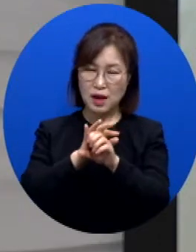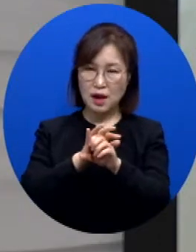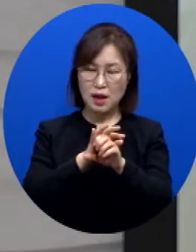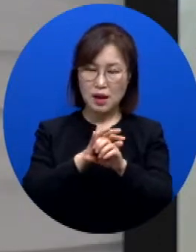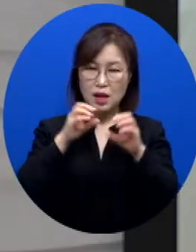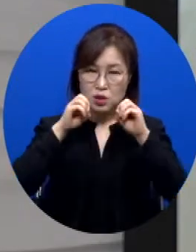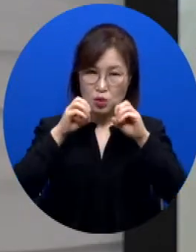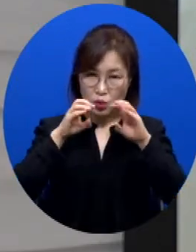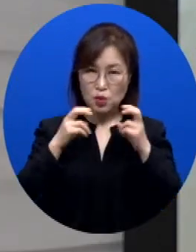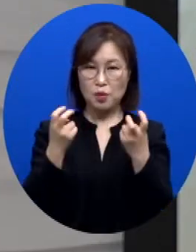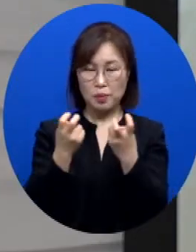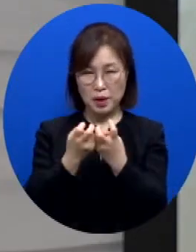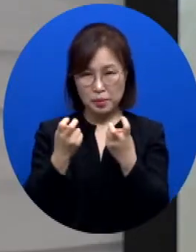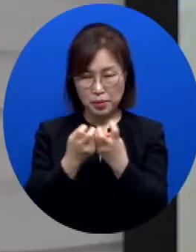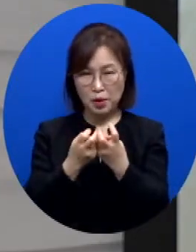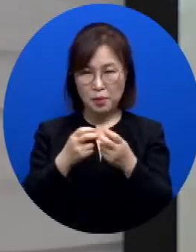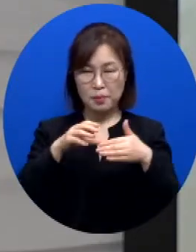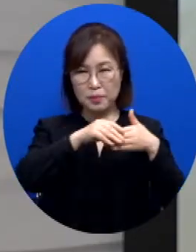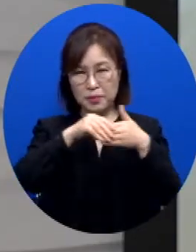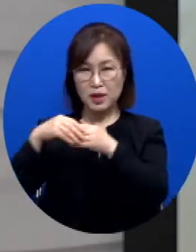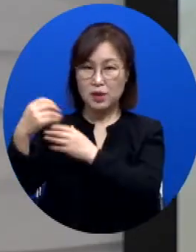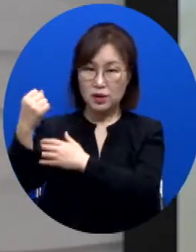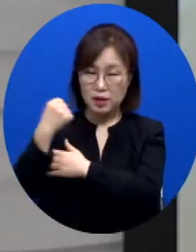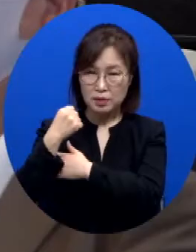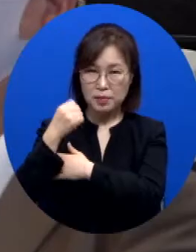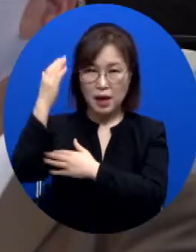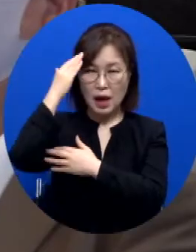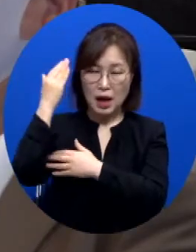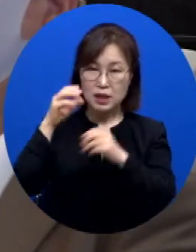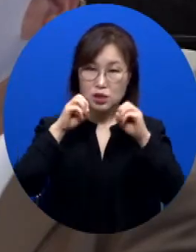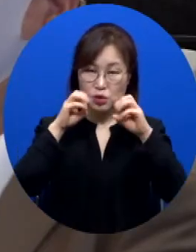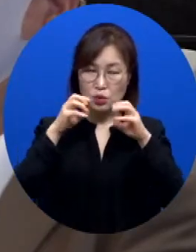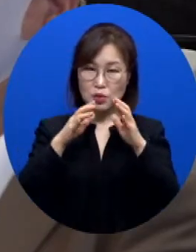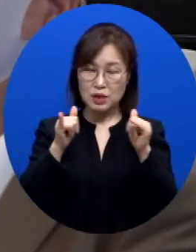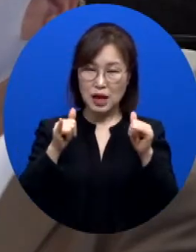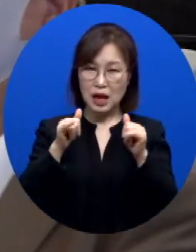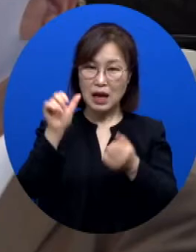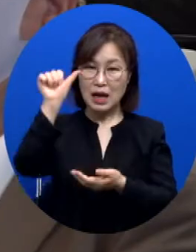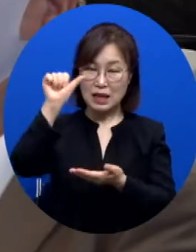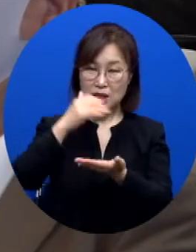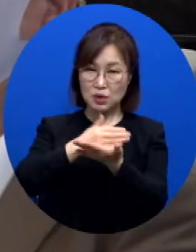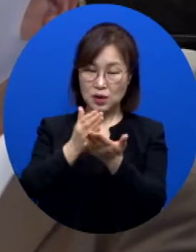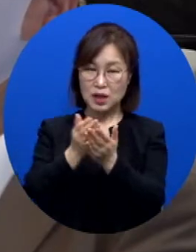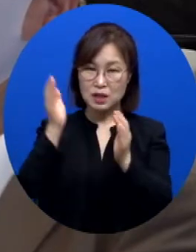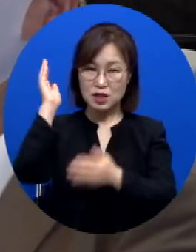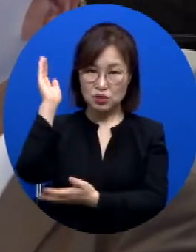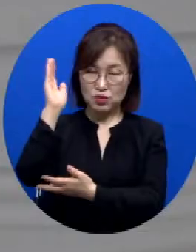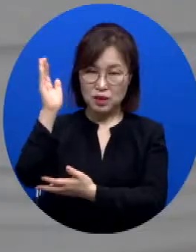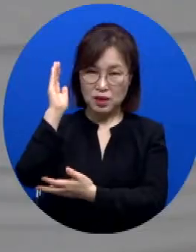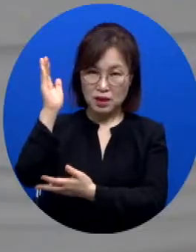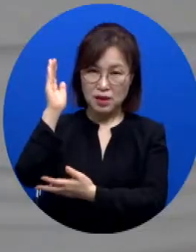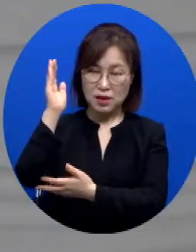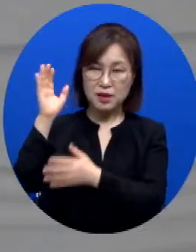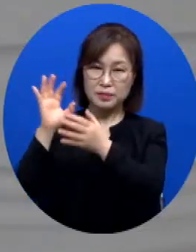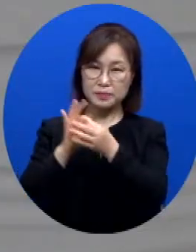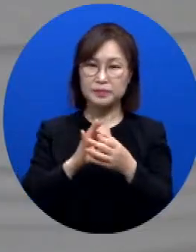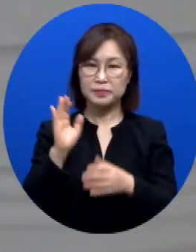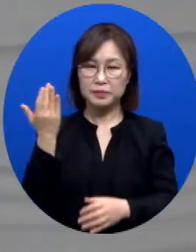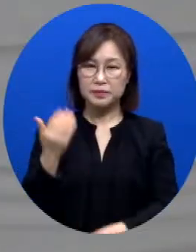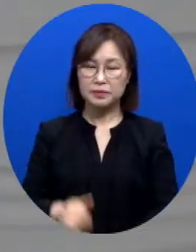선교 전략, 선교적 리더십, 한인 선교 등 5가지 주제로 발제와 토론이